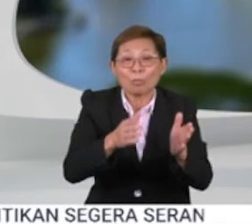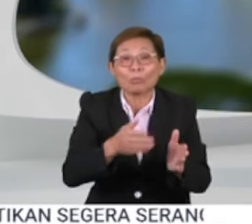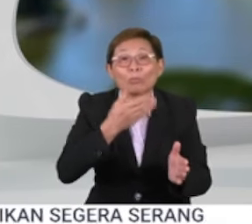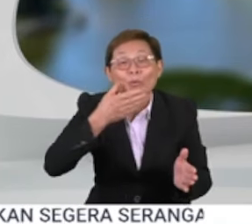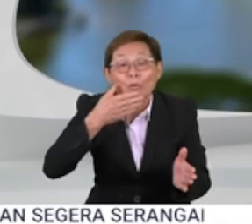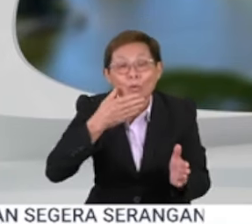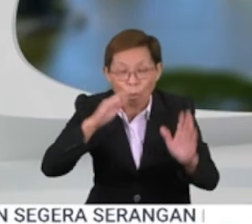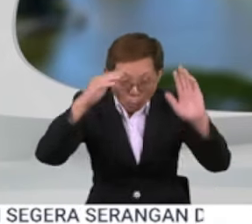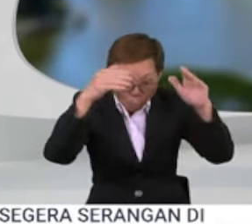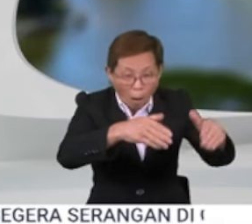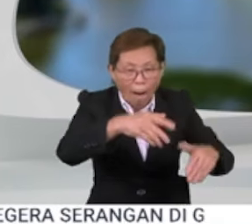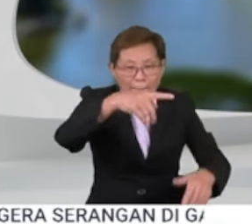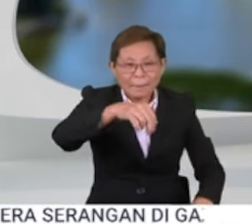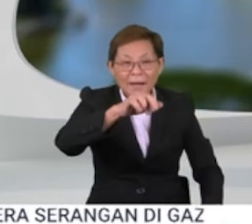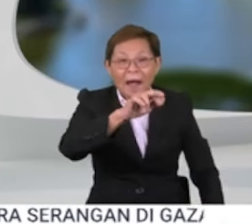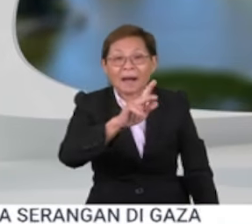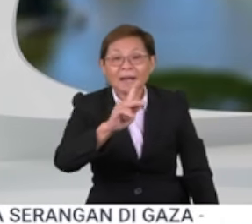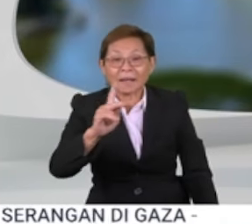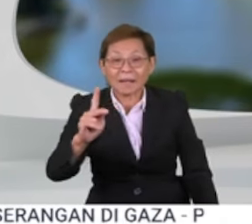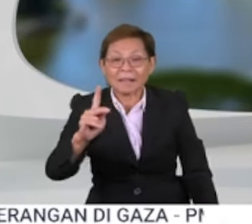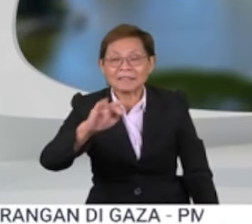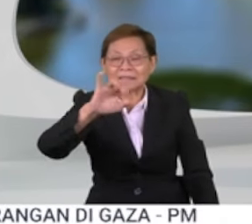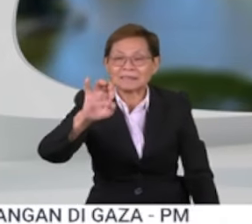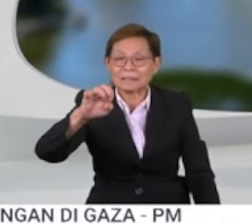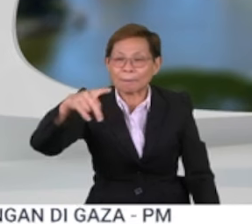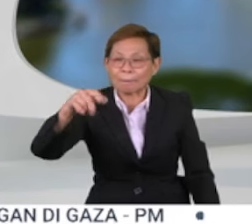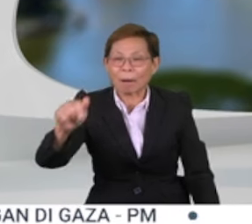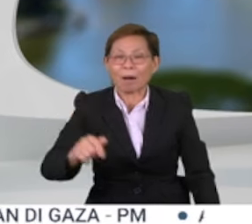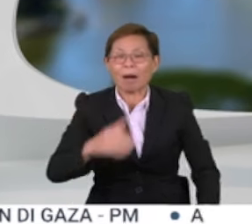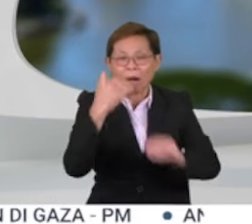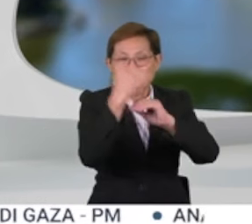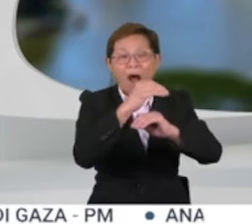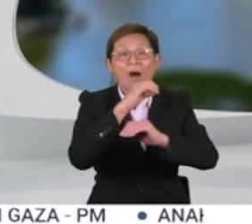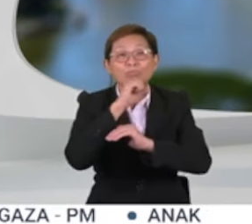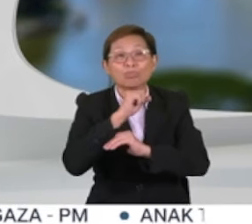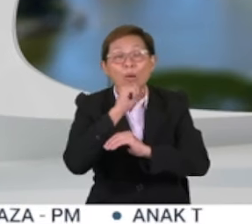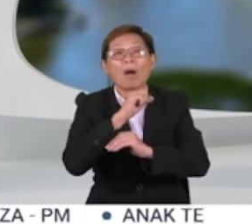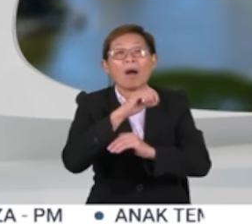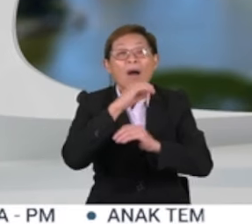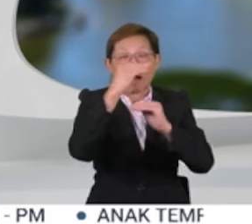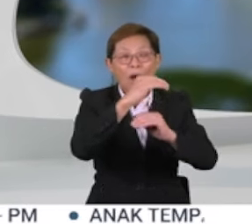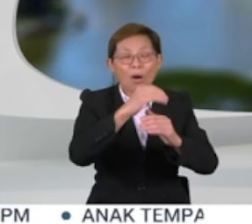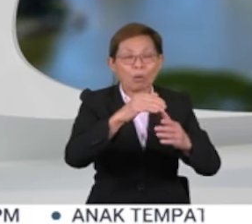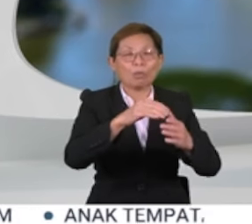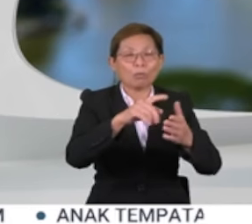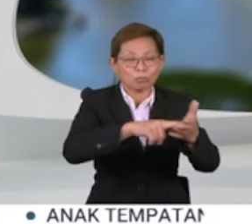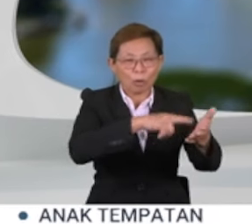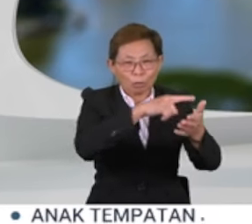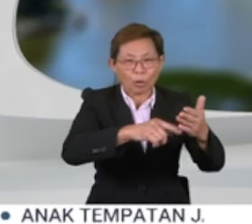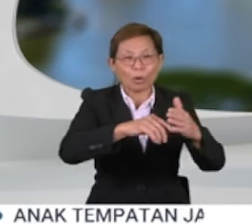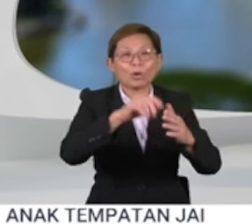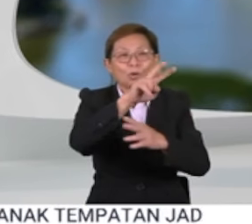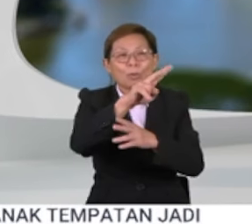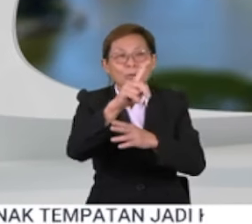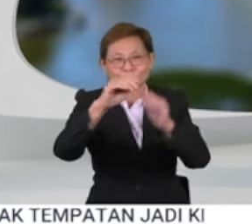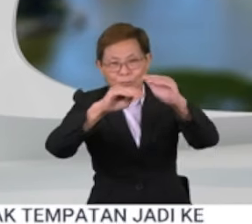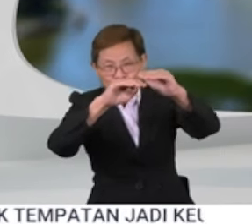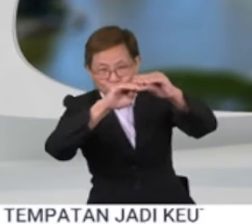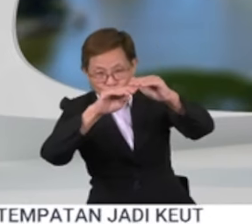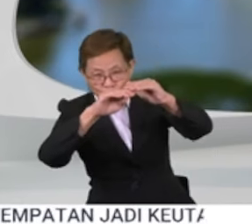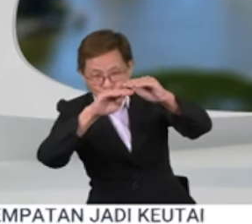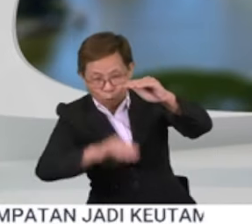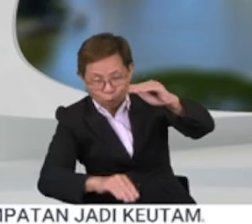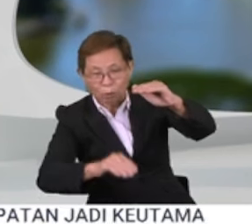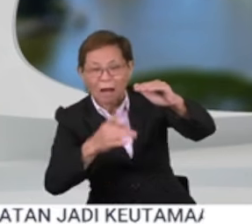dalam pilihan raya kecil Dewan Undangan Negeri Jepak setelah had mengundi daripada umur 21 tahun diturunkan kepada 18